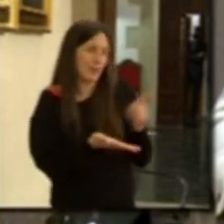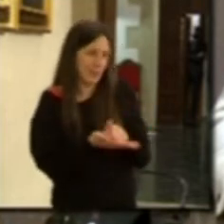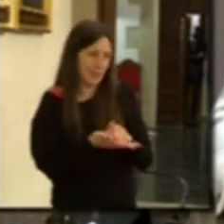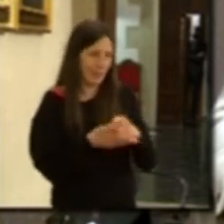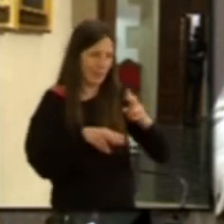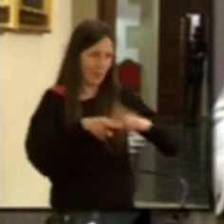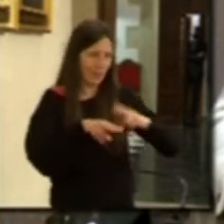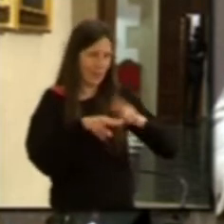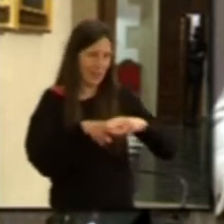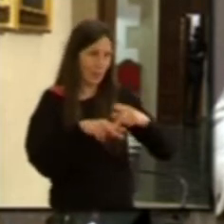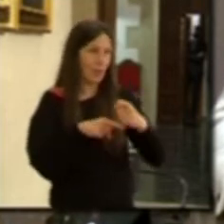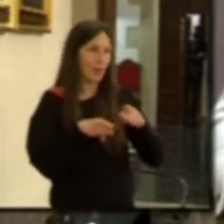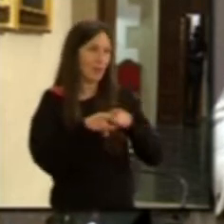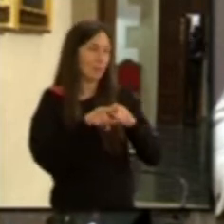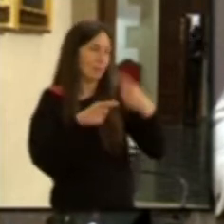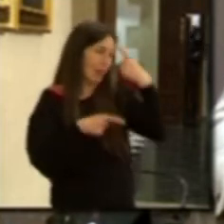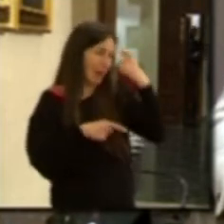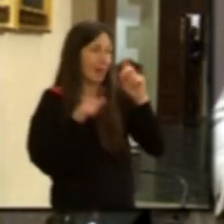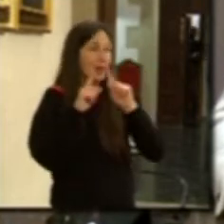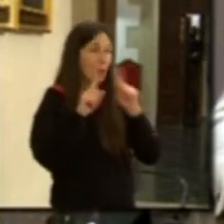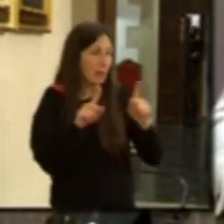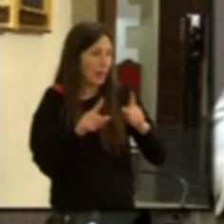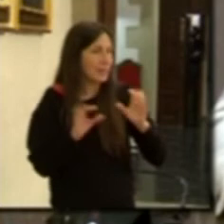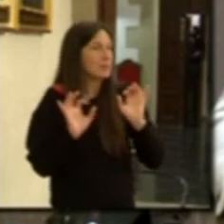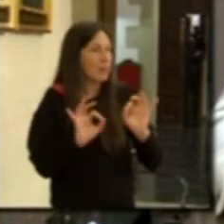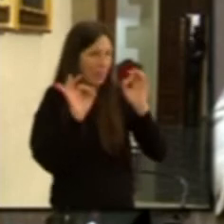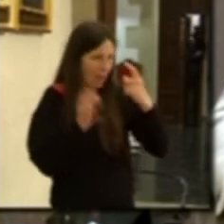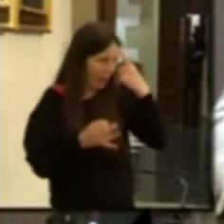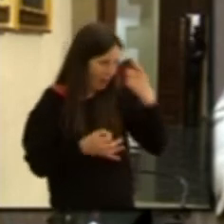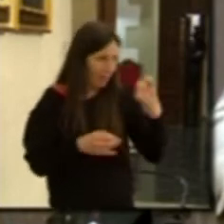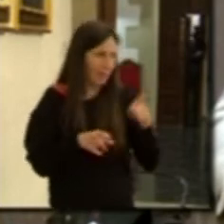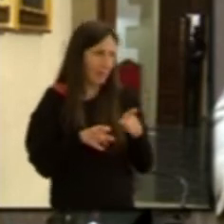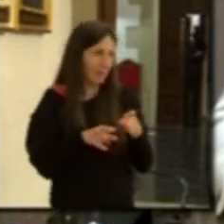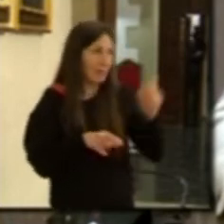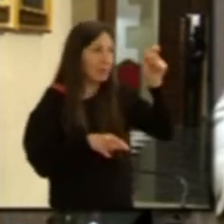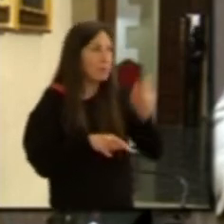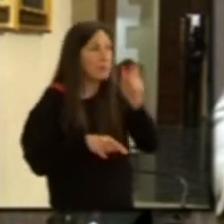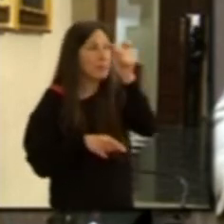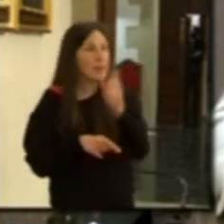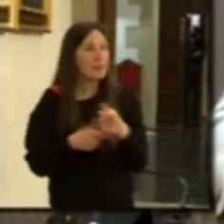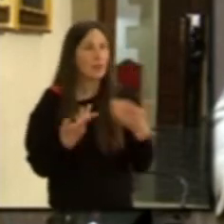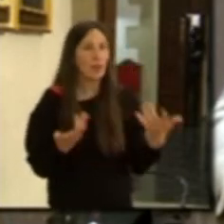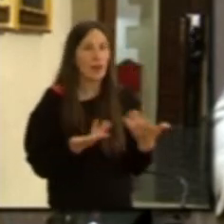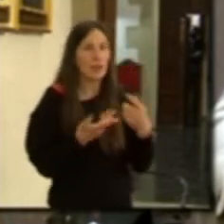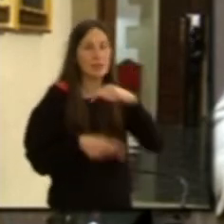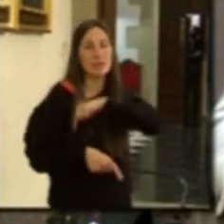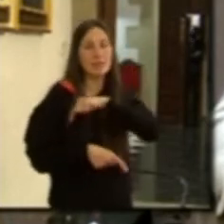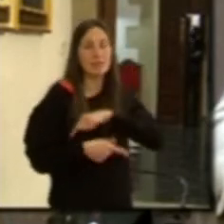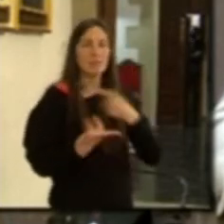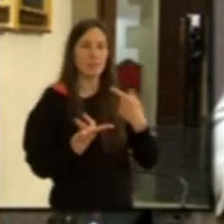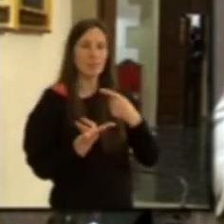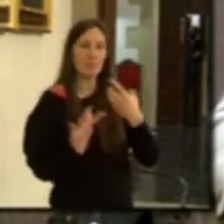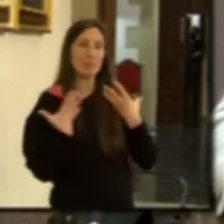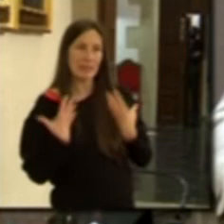aquí un record especial, sobretot, a totes les persones que potser ho podran celebrar doncs, d'una manera molt, podríem dir, deslluïda, en el sentit de que potser